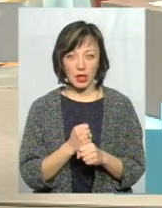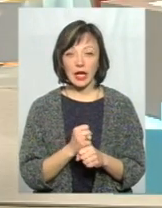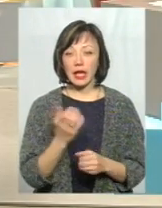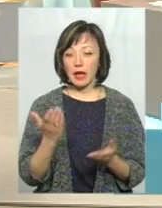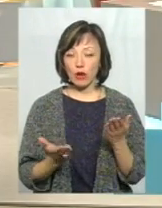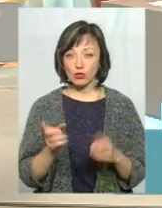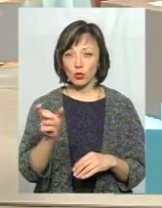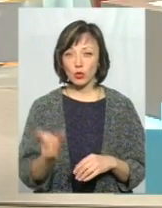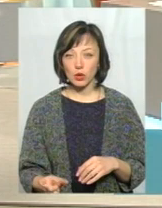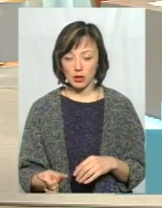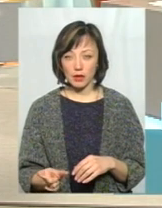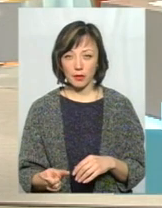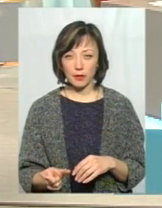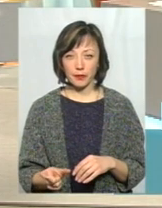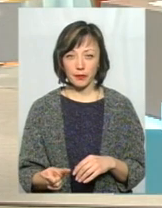якщо вона